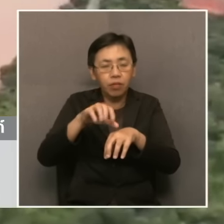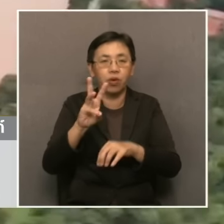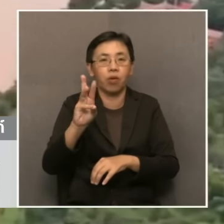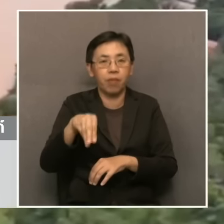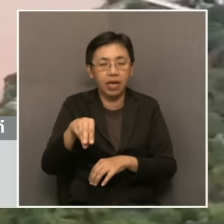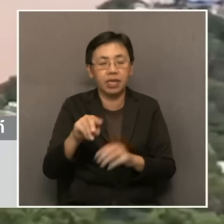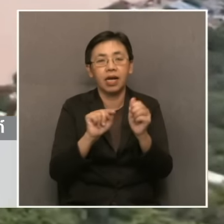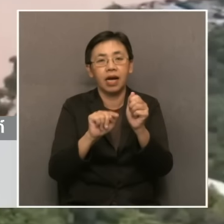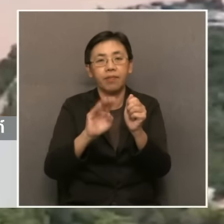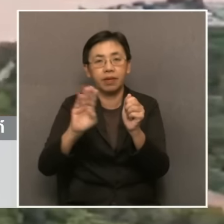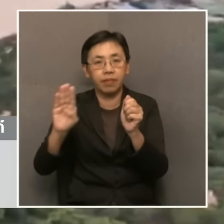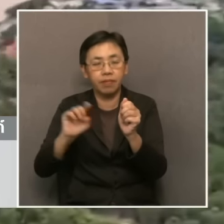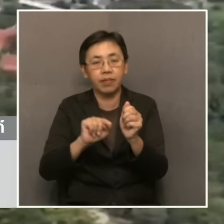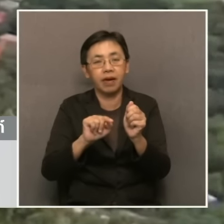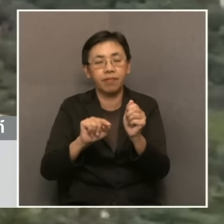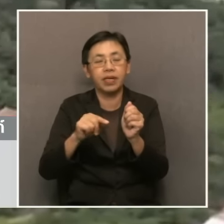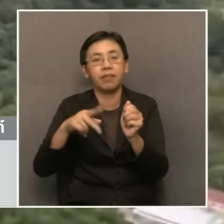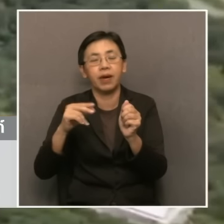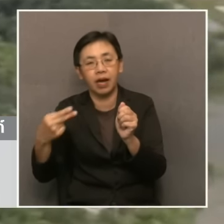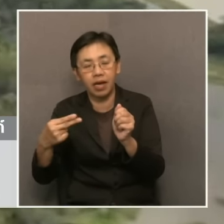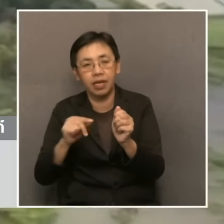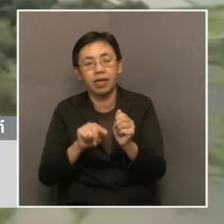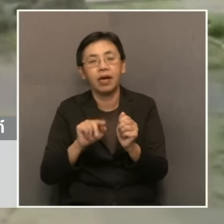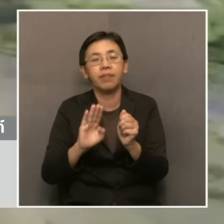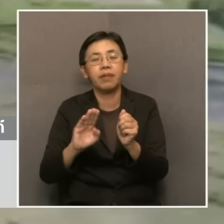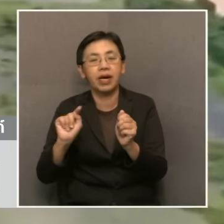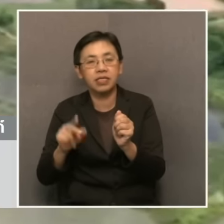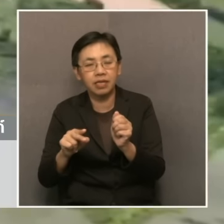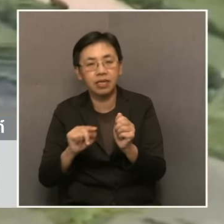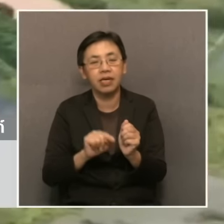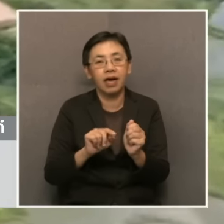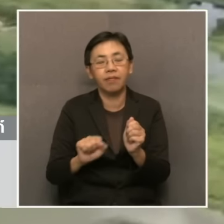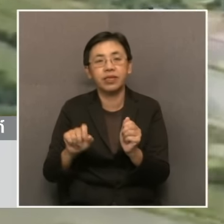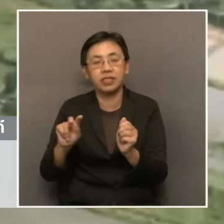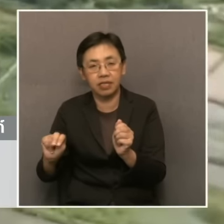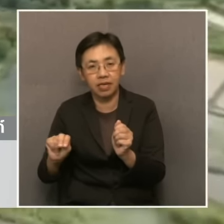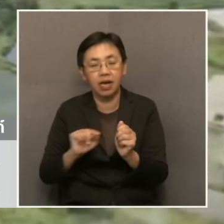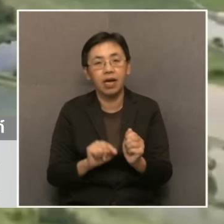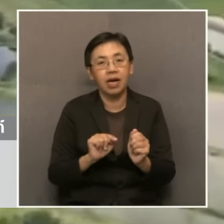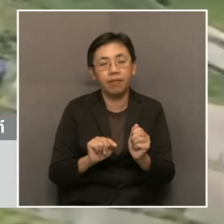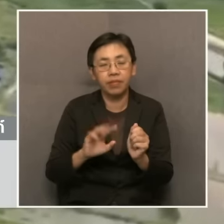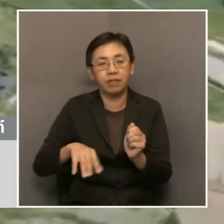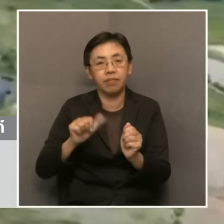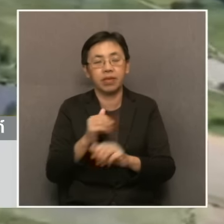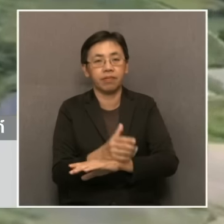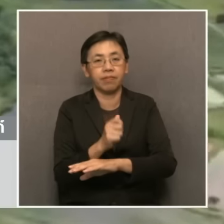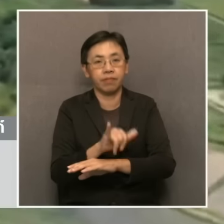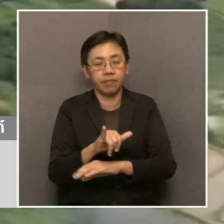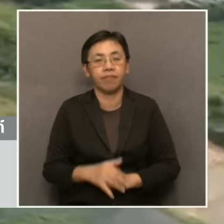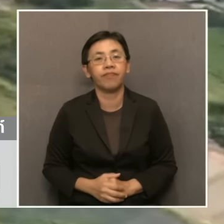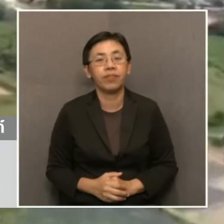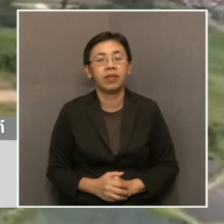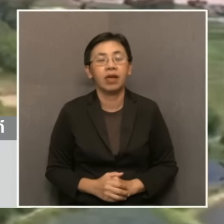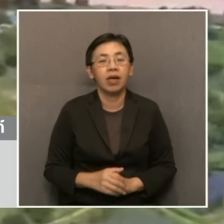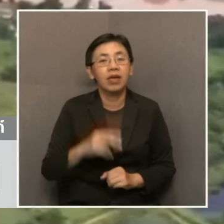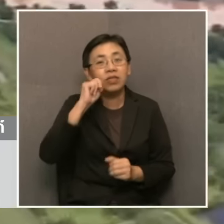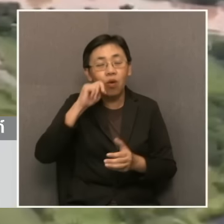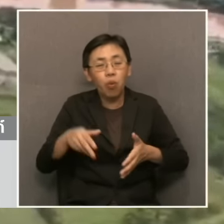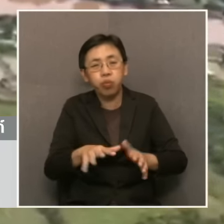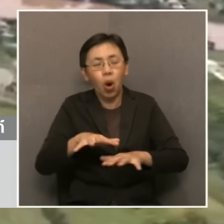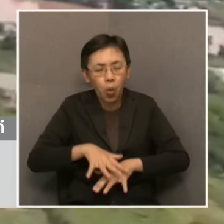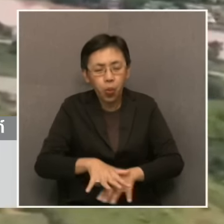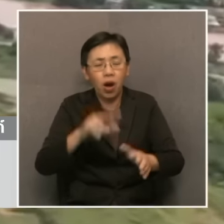ที่อำเภอบางบานผักไห่บางไทรเสนาและอำเภอพระนครศรีอยุธยาส่วนใหญ่บ้านเรือนที่ได้รับผลกระทบอยู่ริ